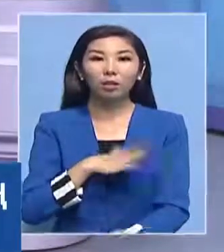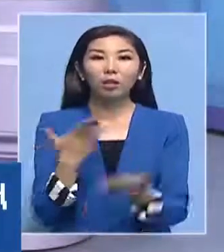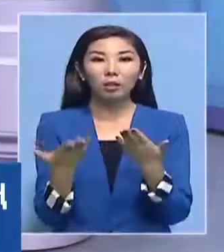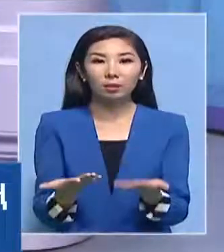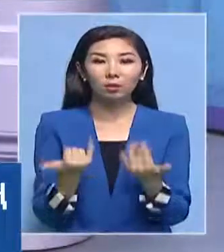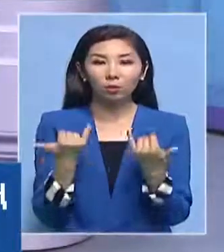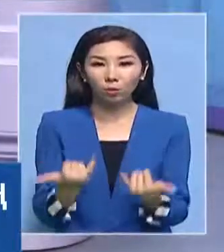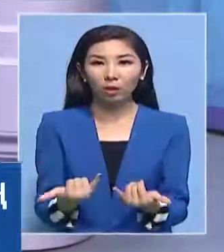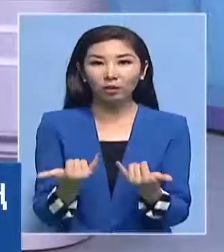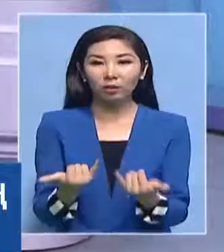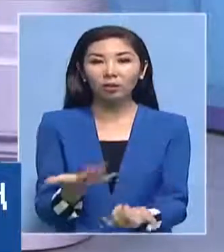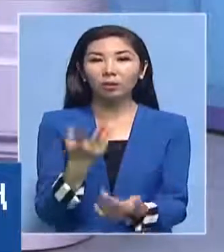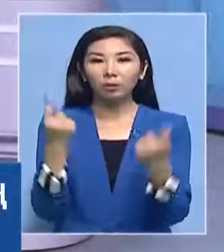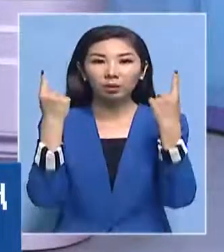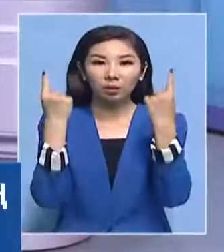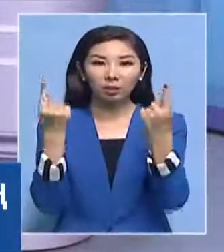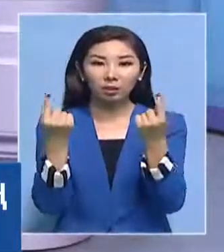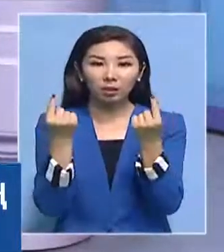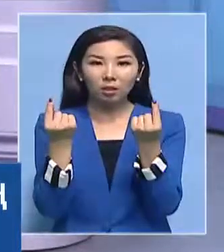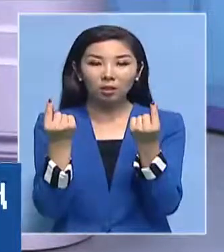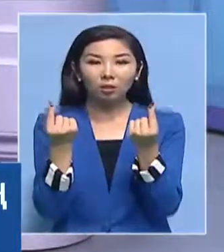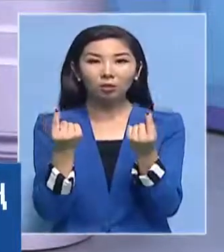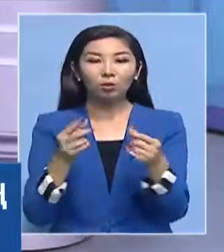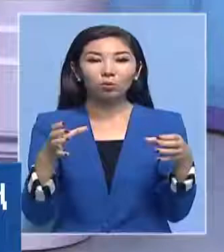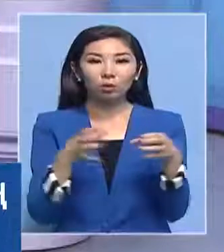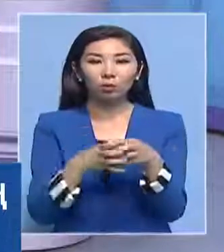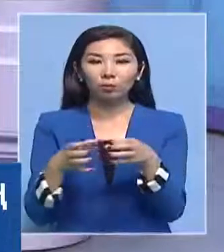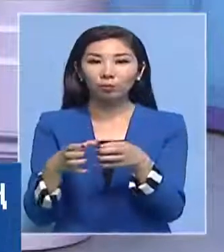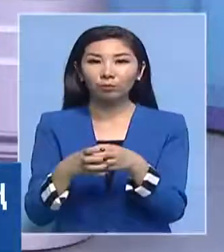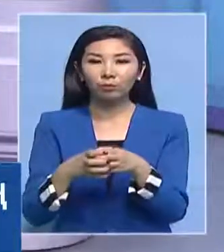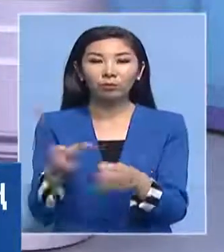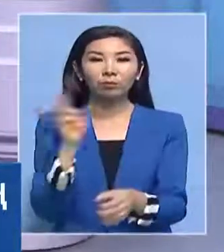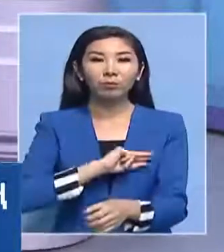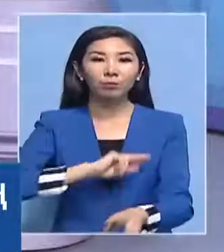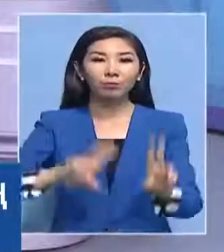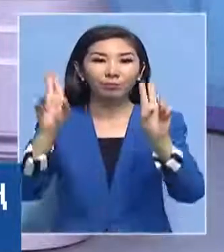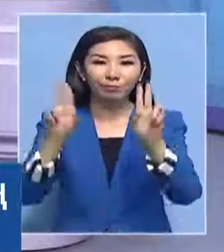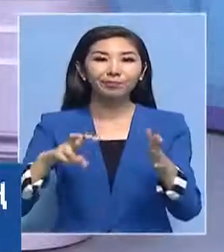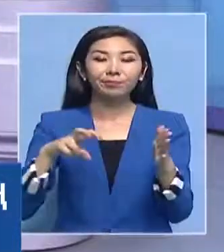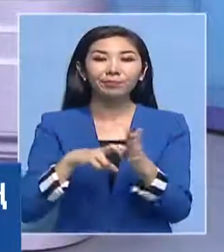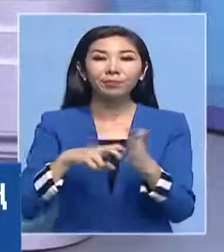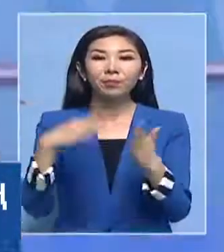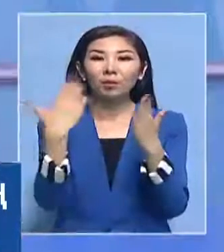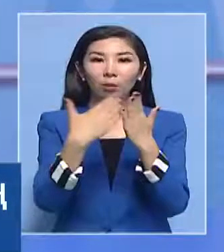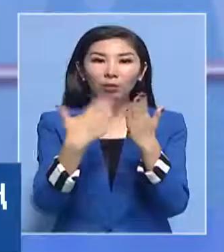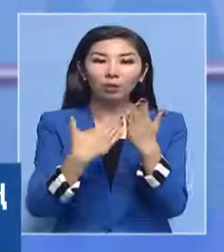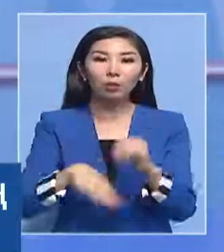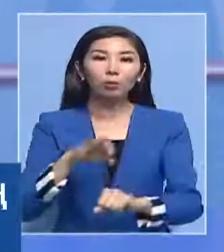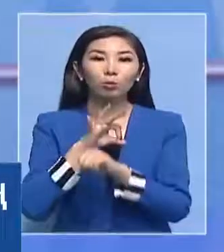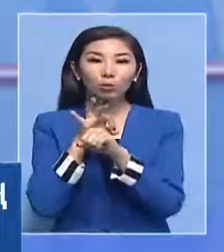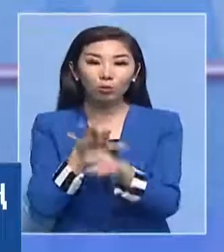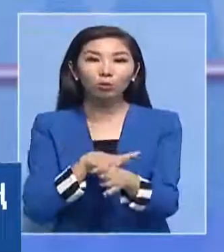Қазіргі жағдайда бір ерекше бір не бар, ұжымдық еңбек шарттарын электронды форматқа өткізу.